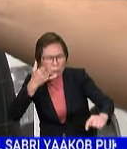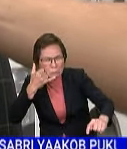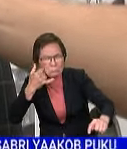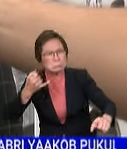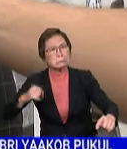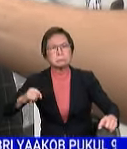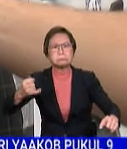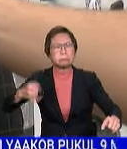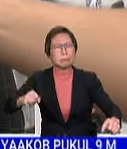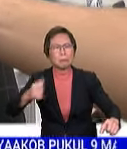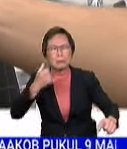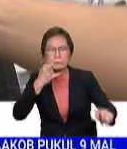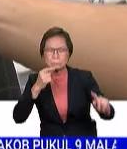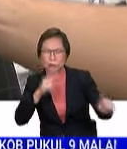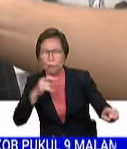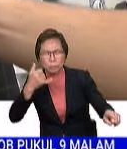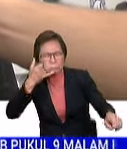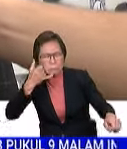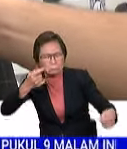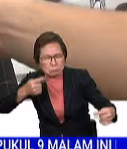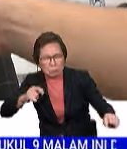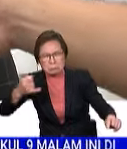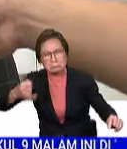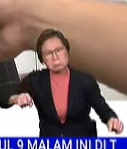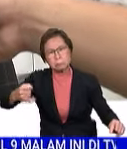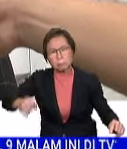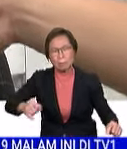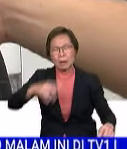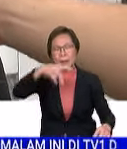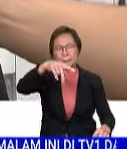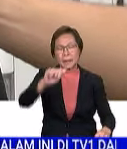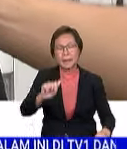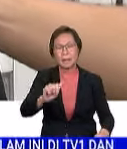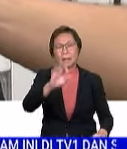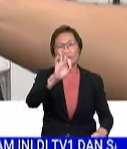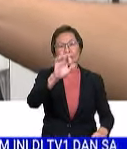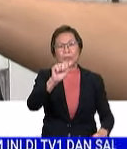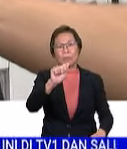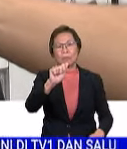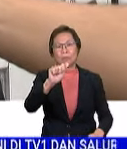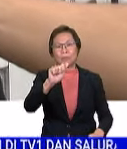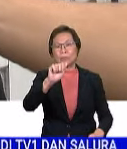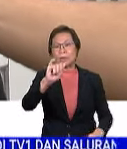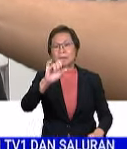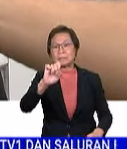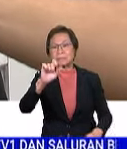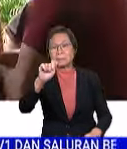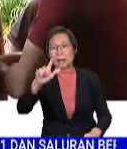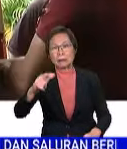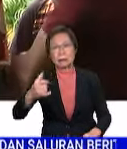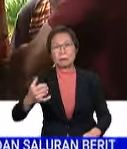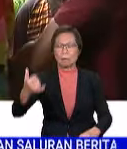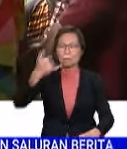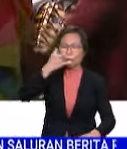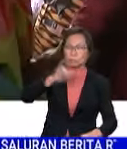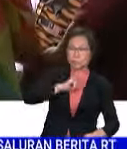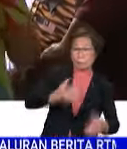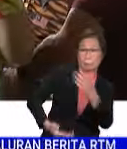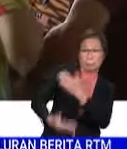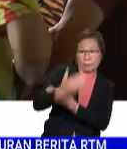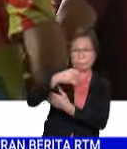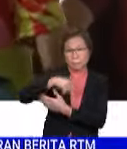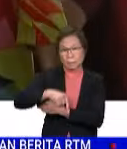Memang tak ada jawab lah kan. So PA dia, Faizah, dia call saya lah, tak dapat call kan. Tu yang pagi ni